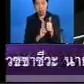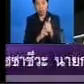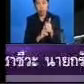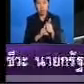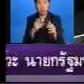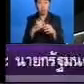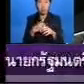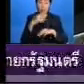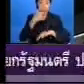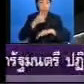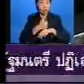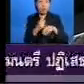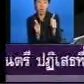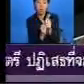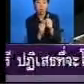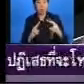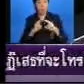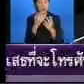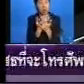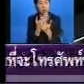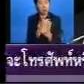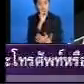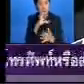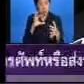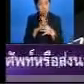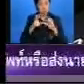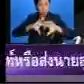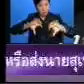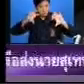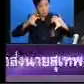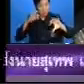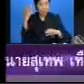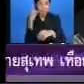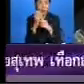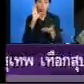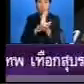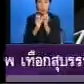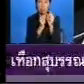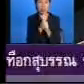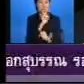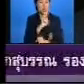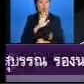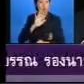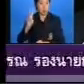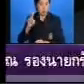รัฐมนตรีช่วยว่าการกระทรวงการคลังก็บอกว่าการจัดเก็บรายได้ของรัฐบาลในปีงบ52เนี่ยนะฮะจะต่ำ